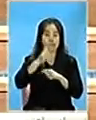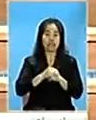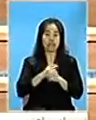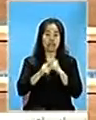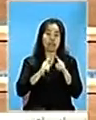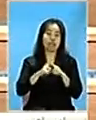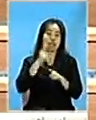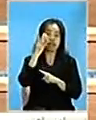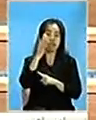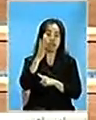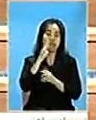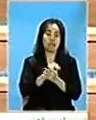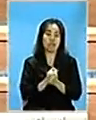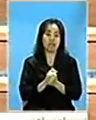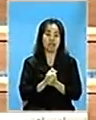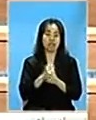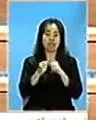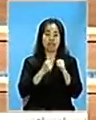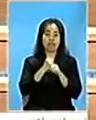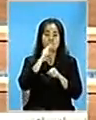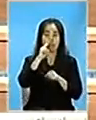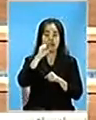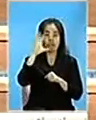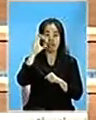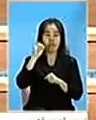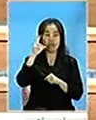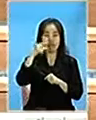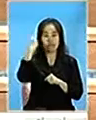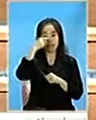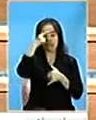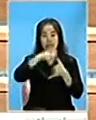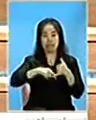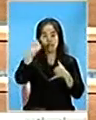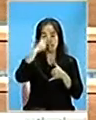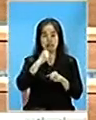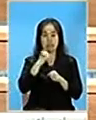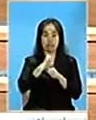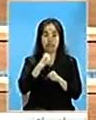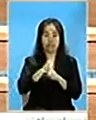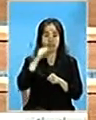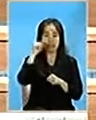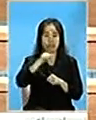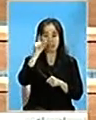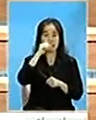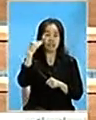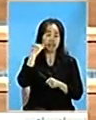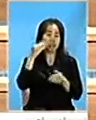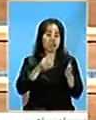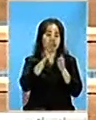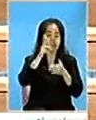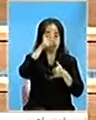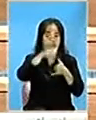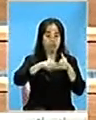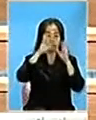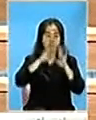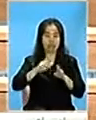ปี2553นั้นเป็นใครใครสั่งมาบ้านอยู่ที่ไหนมีรูปพรรณสันฐานอย่างไร